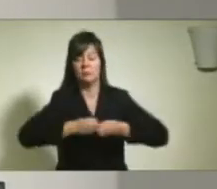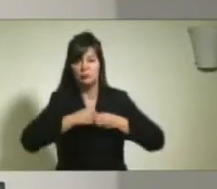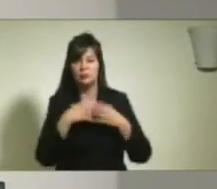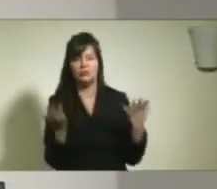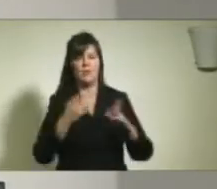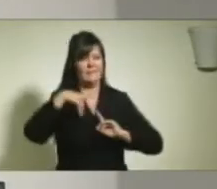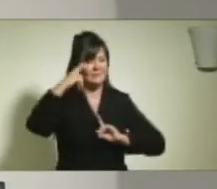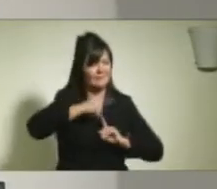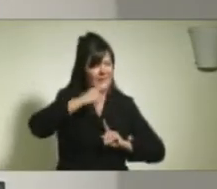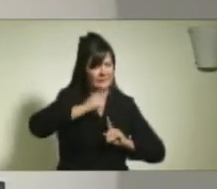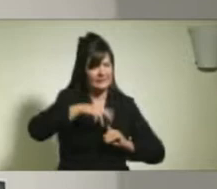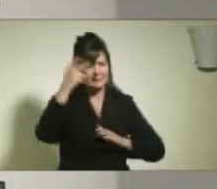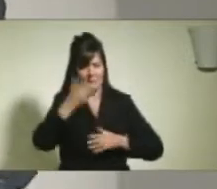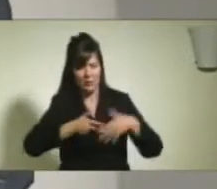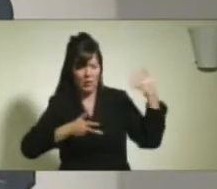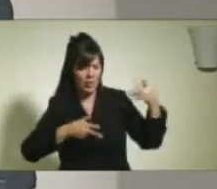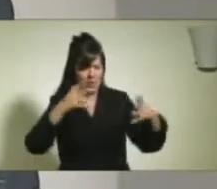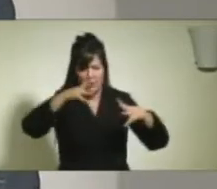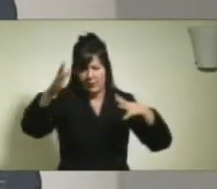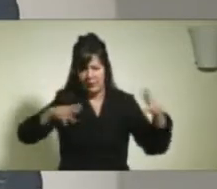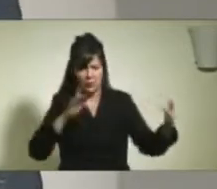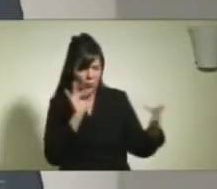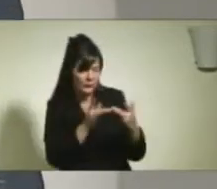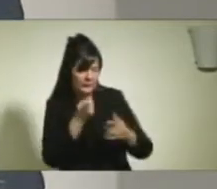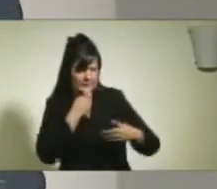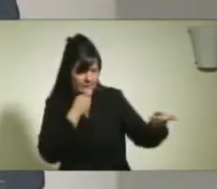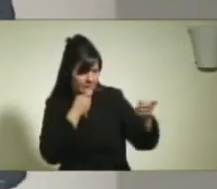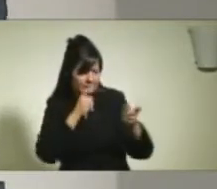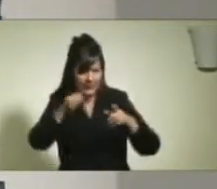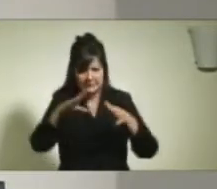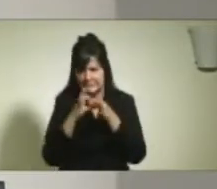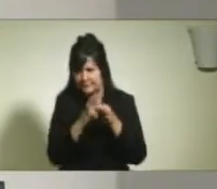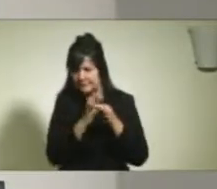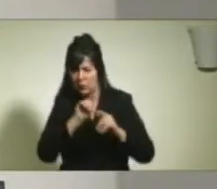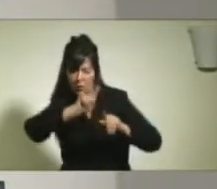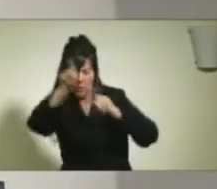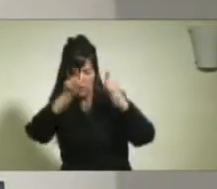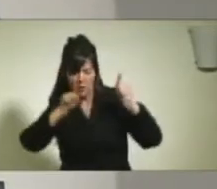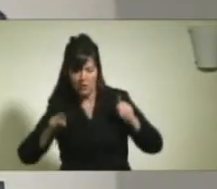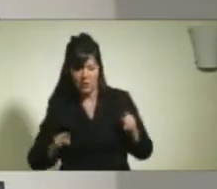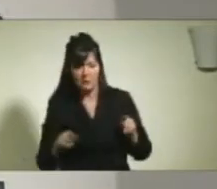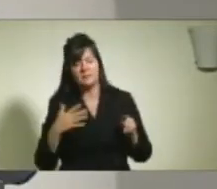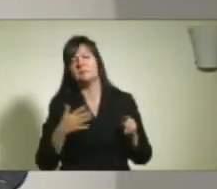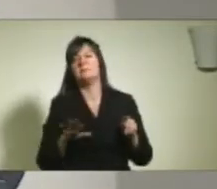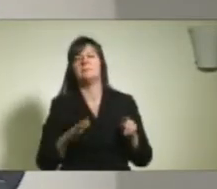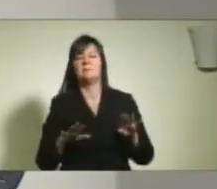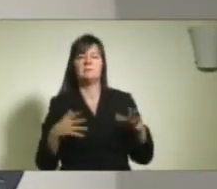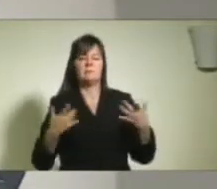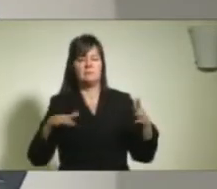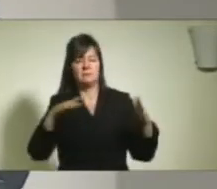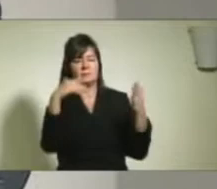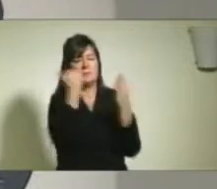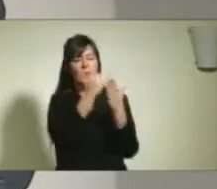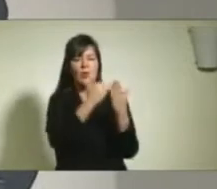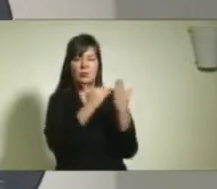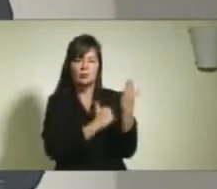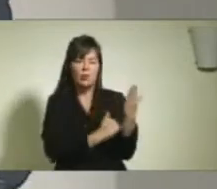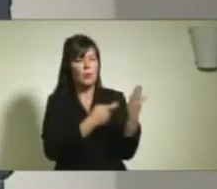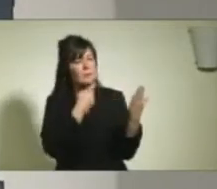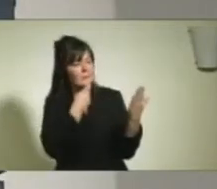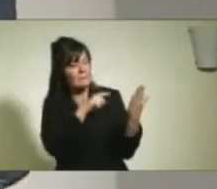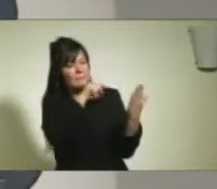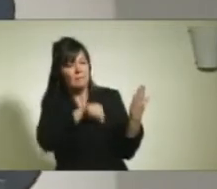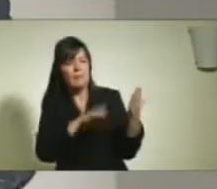aspects techniques, mais les aspects contacts avec les différents syndicats, mettre en place l'ordre du jour de la